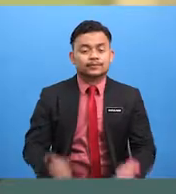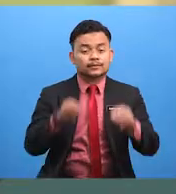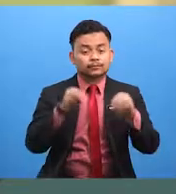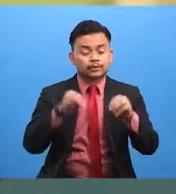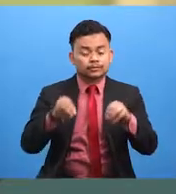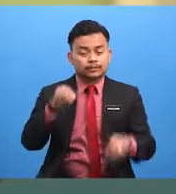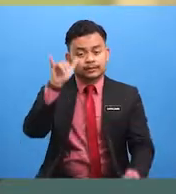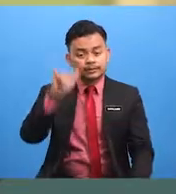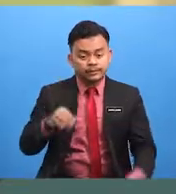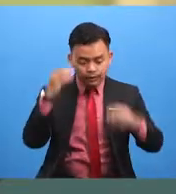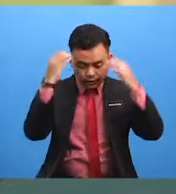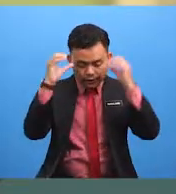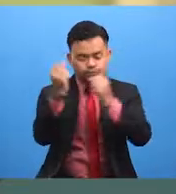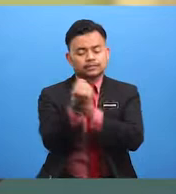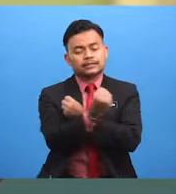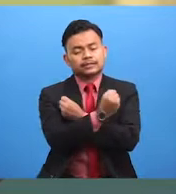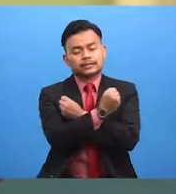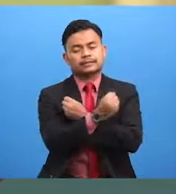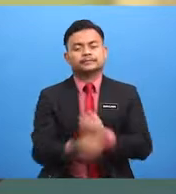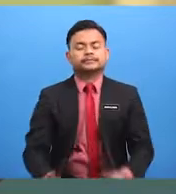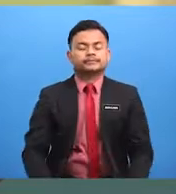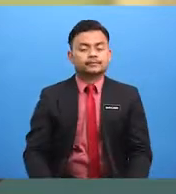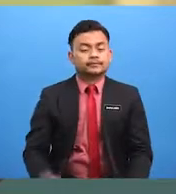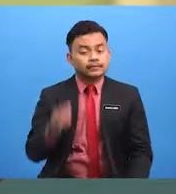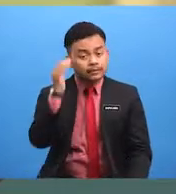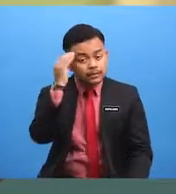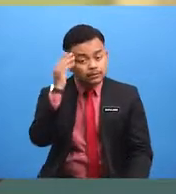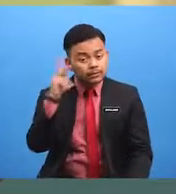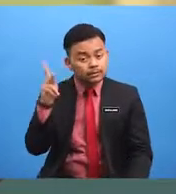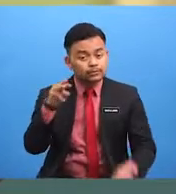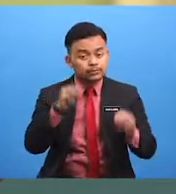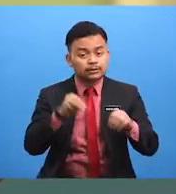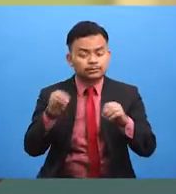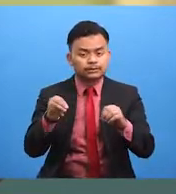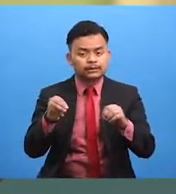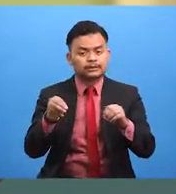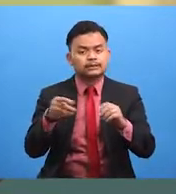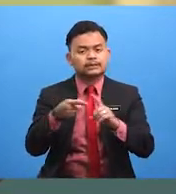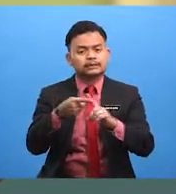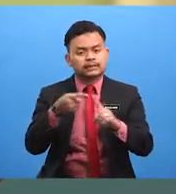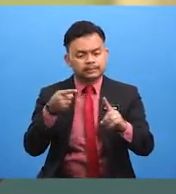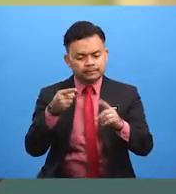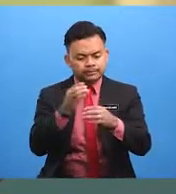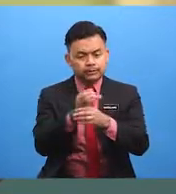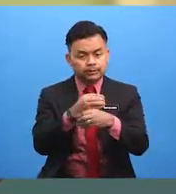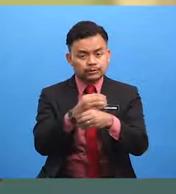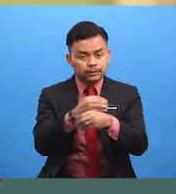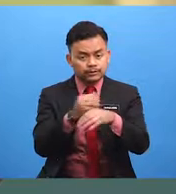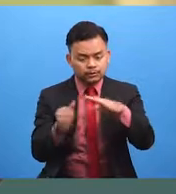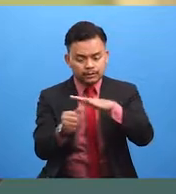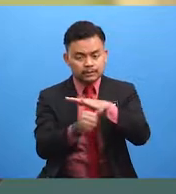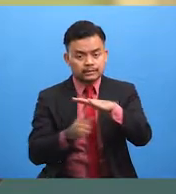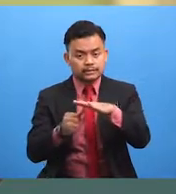Murid-murid yang saya sayangi, tahukah murid-murid bahawa daripada bentuk-bentuk asas,